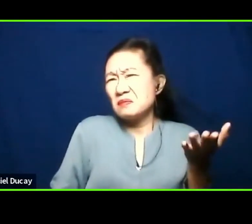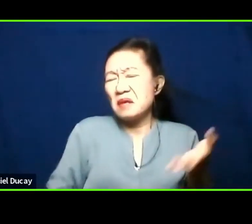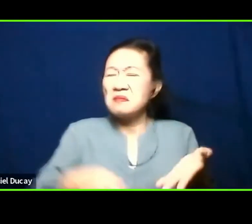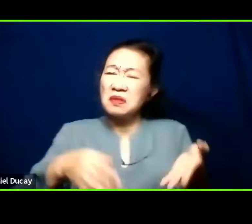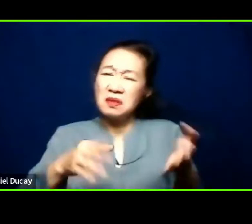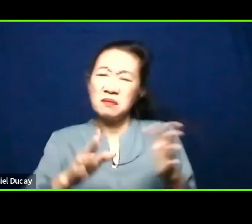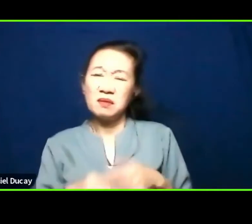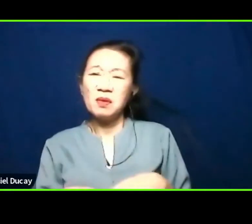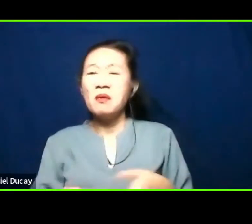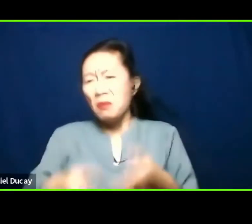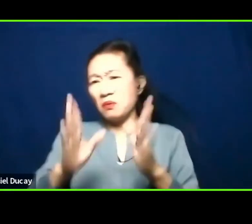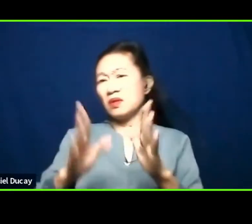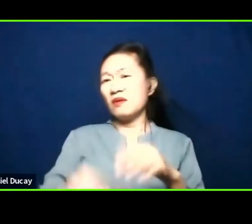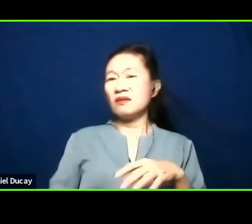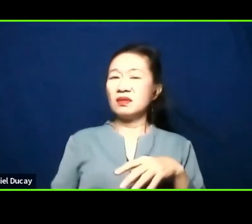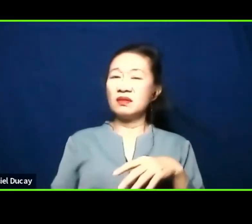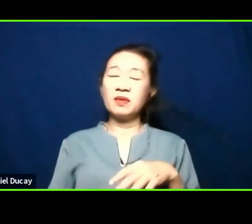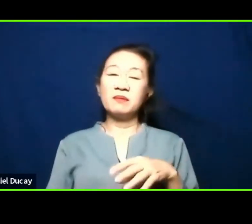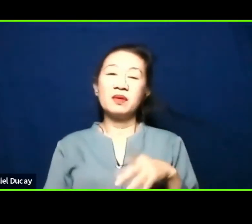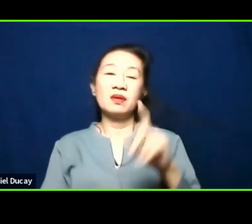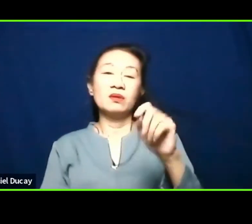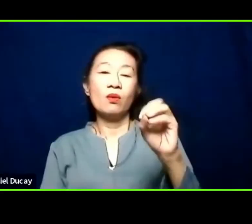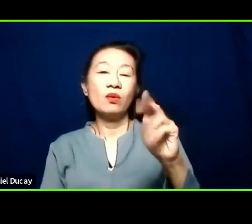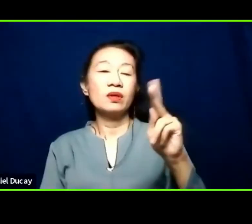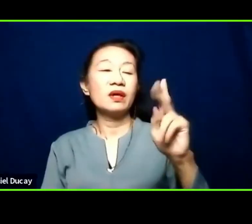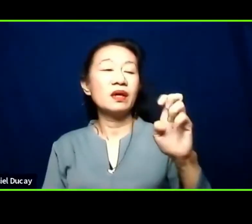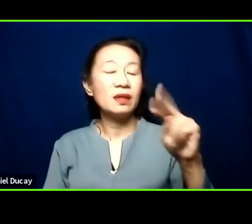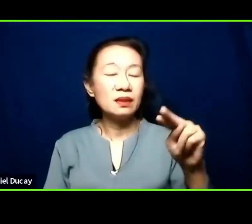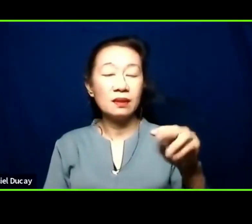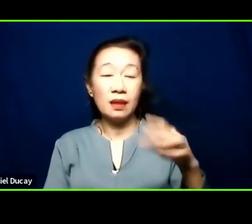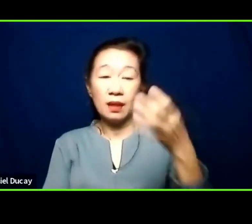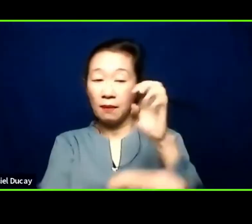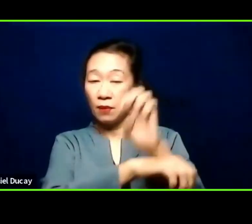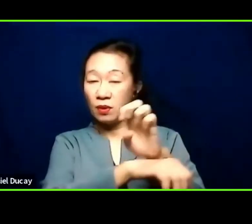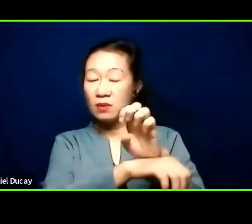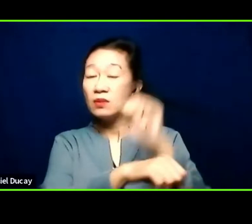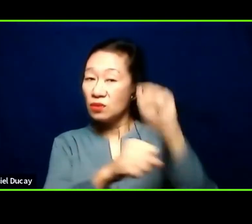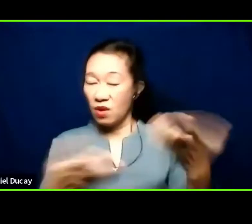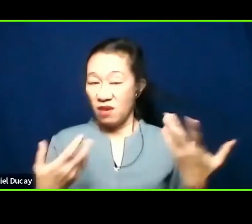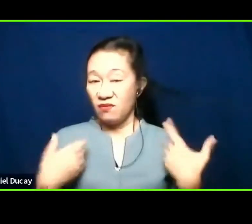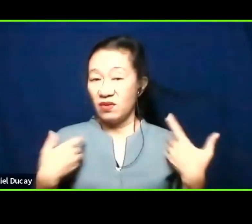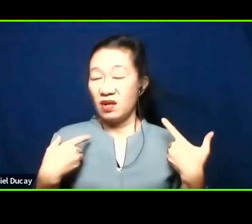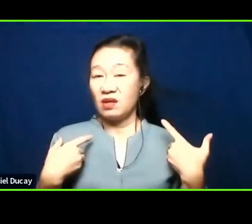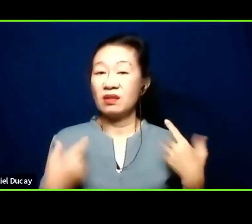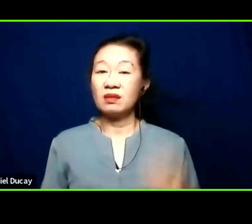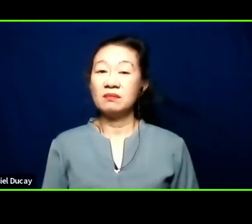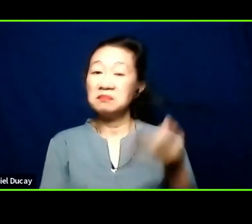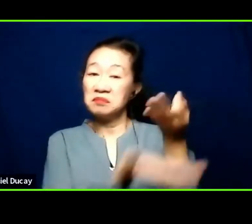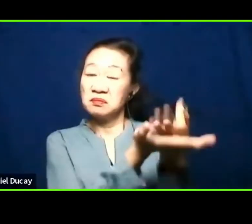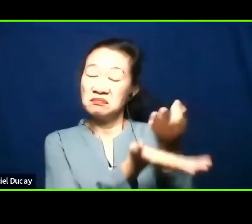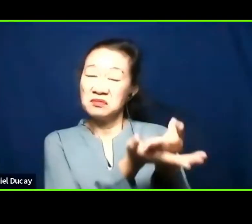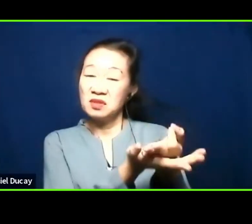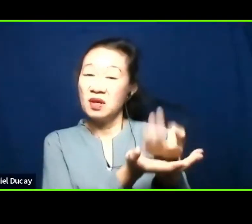siya. Parang gano'n, parang token employment para may mapagkukunan siya ng panggastos